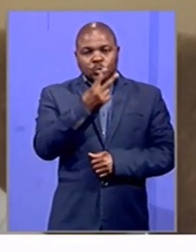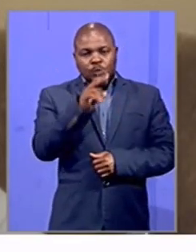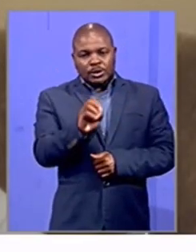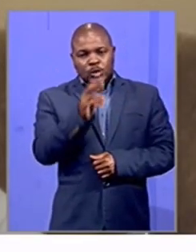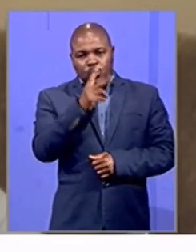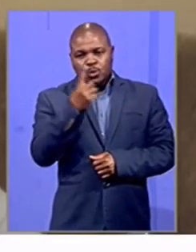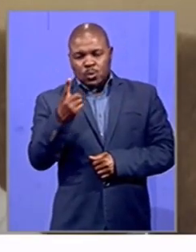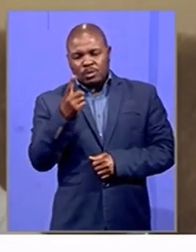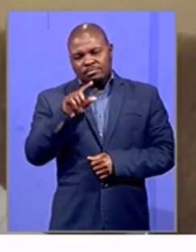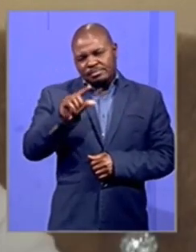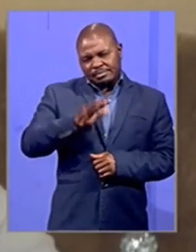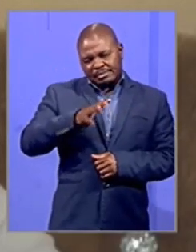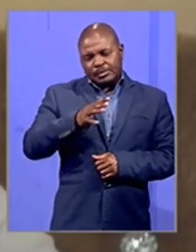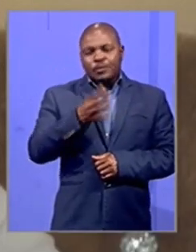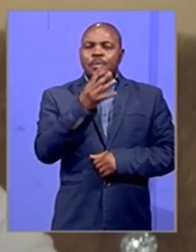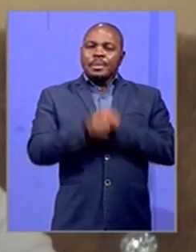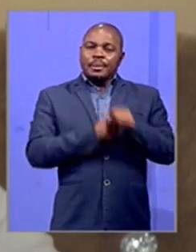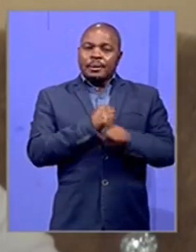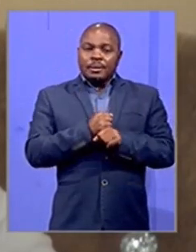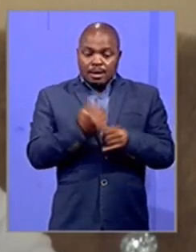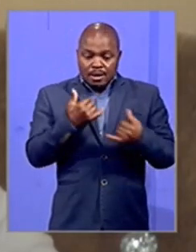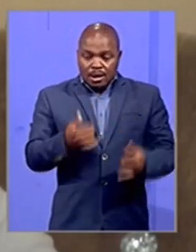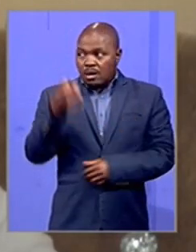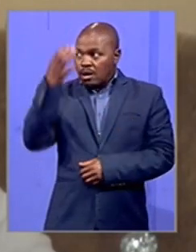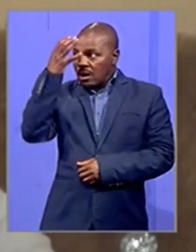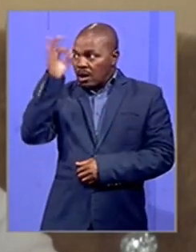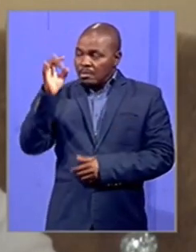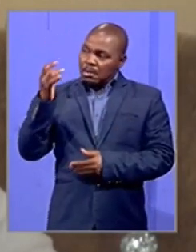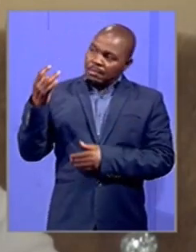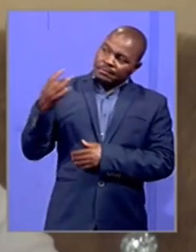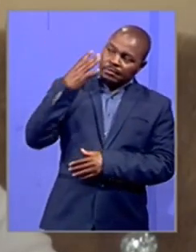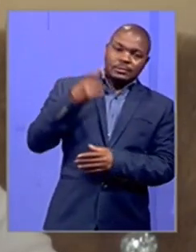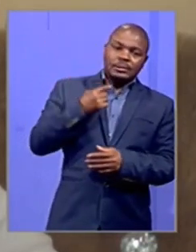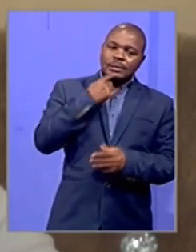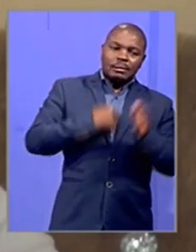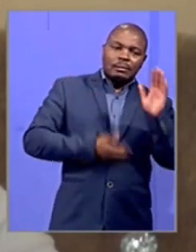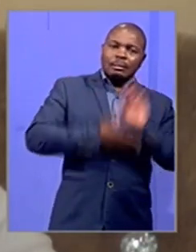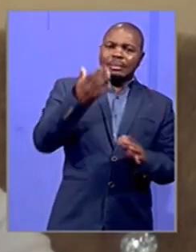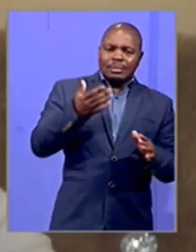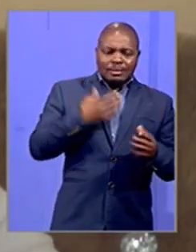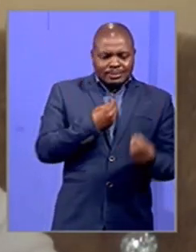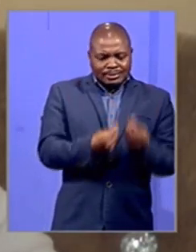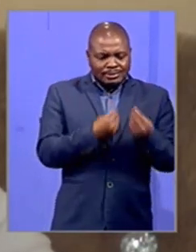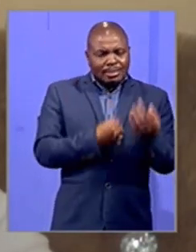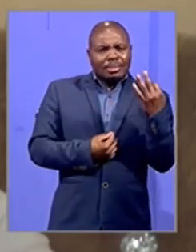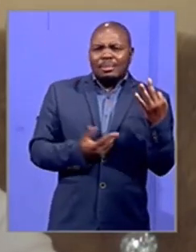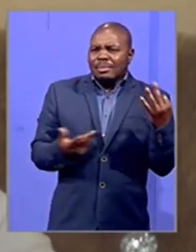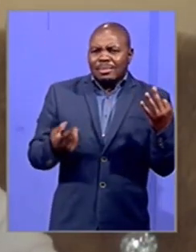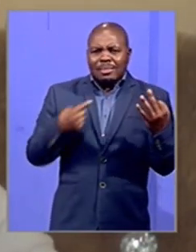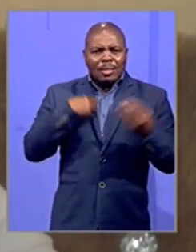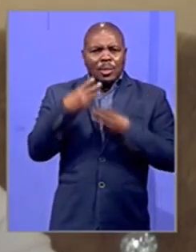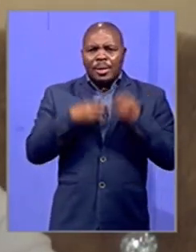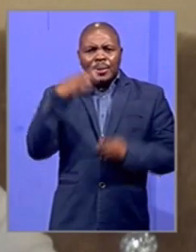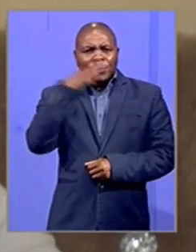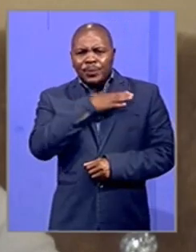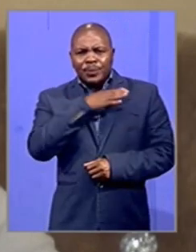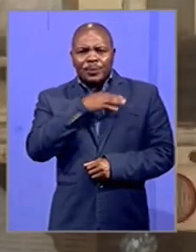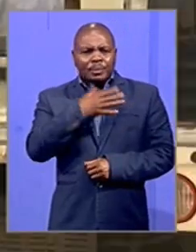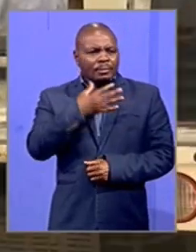years re dula fa so gompieno ana ha puso e re leleka e re tswefa ke dula ka bana ba le bararo ga ke bereki ga